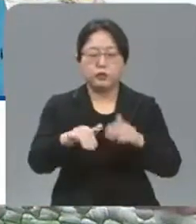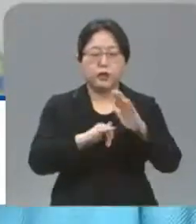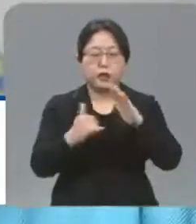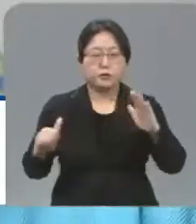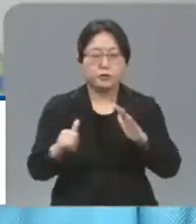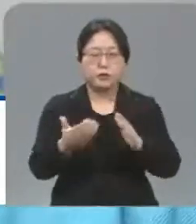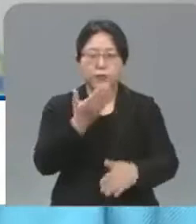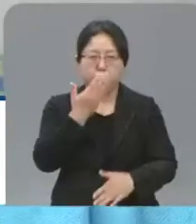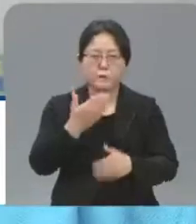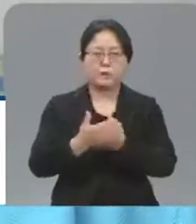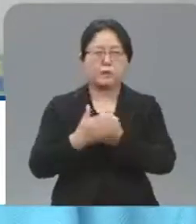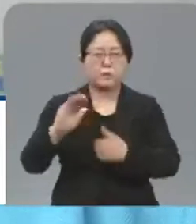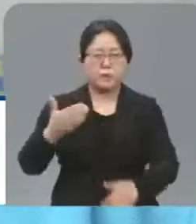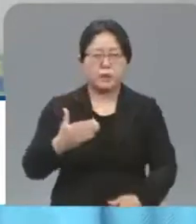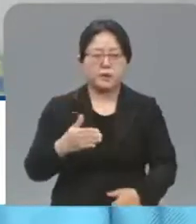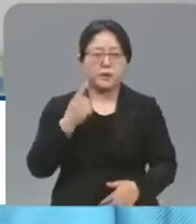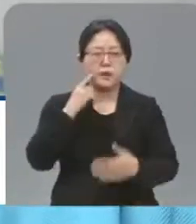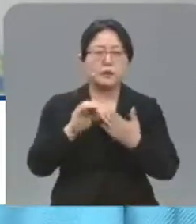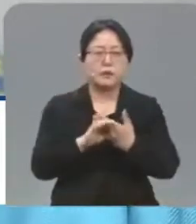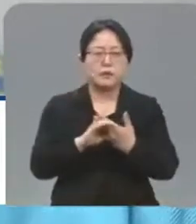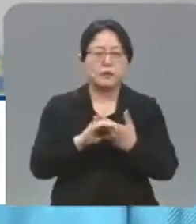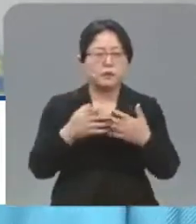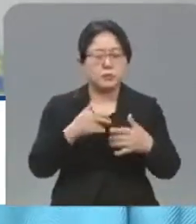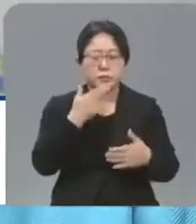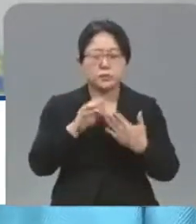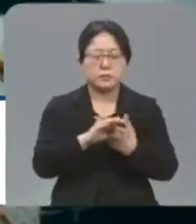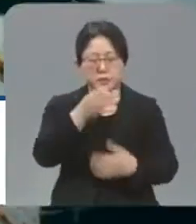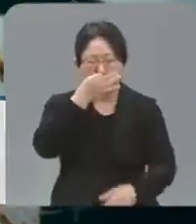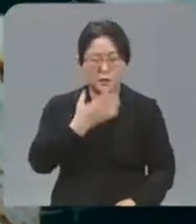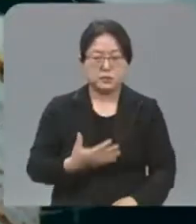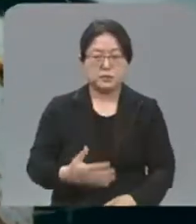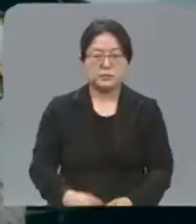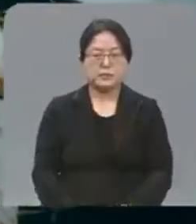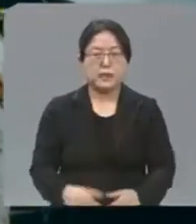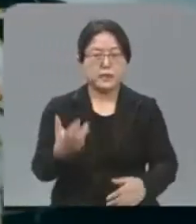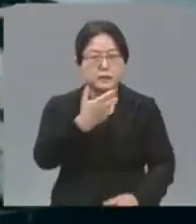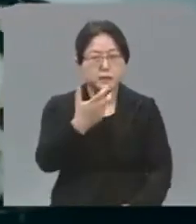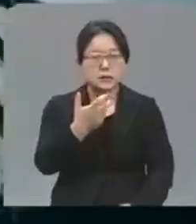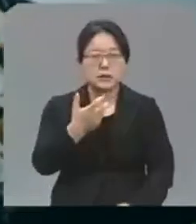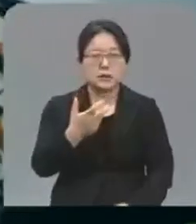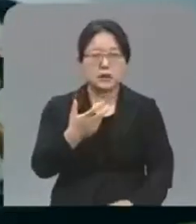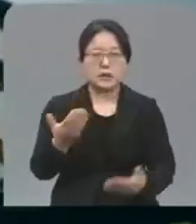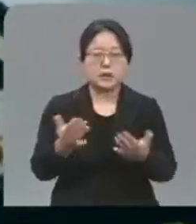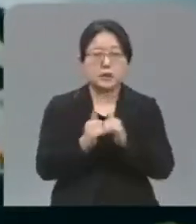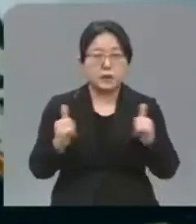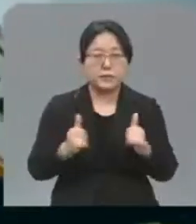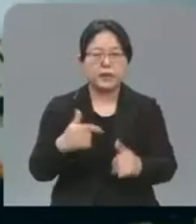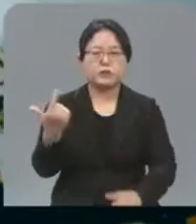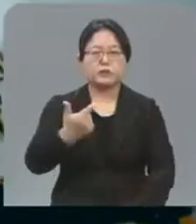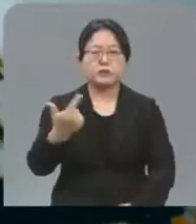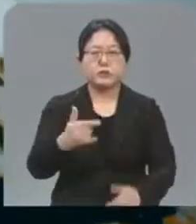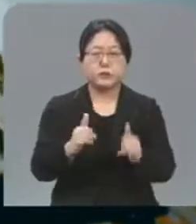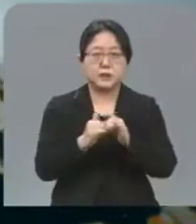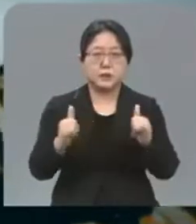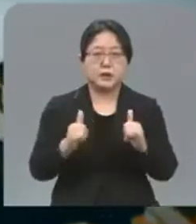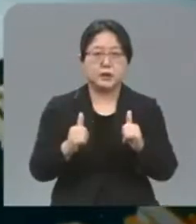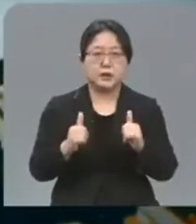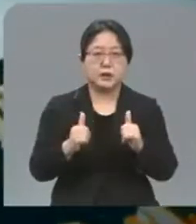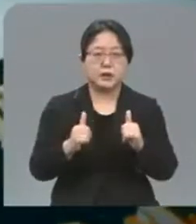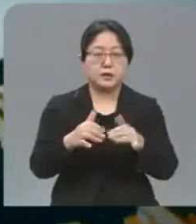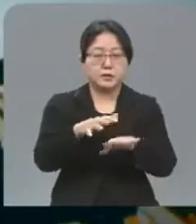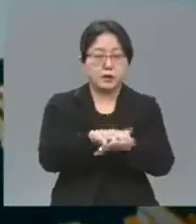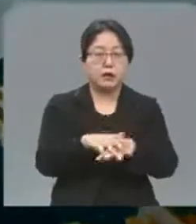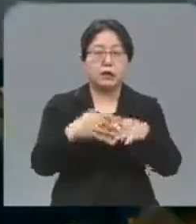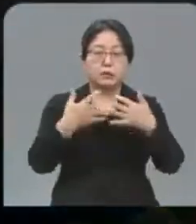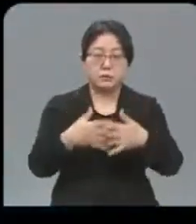생각해요 거기 아니었으면 힘들것 줘 70년대 종업원 수만 6천 명에 이르렀다 는 전반과